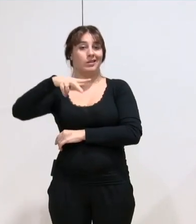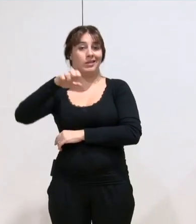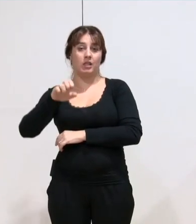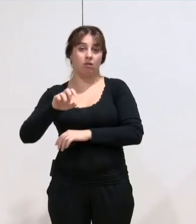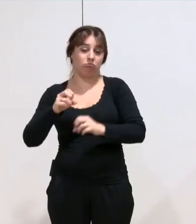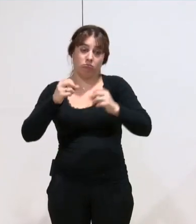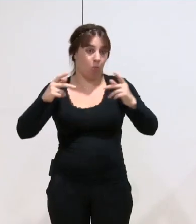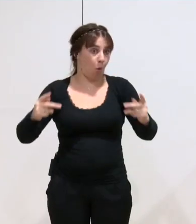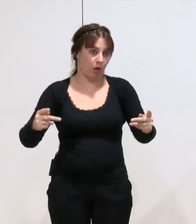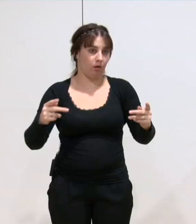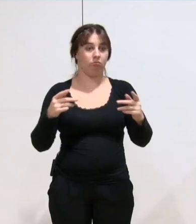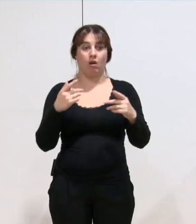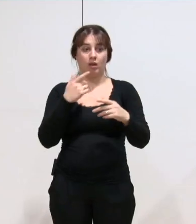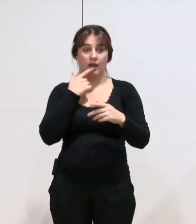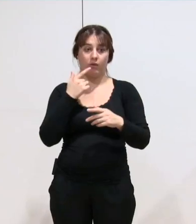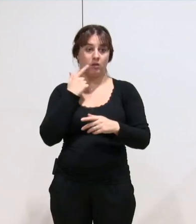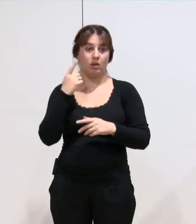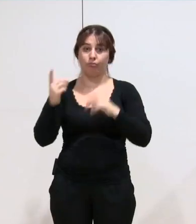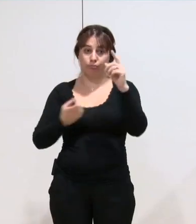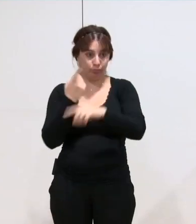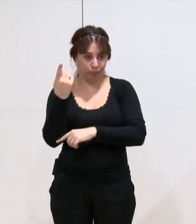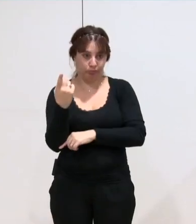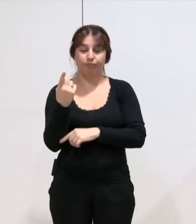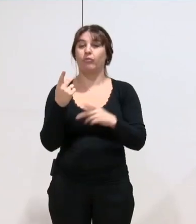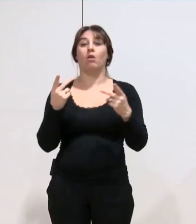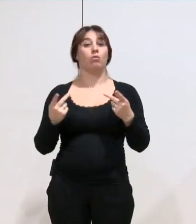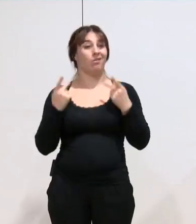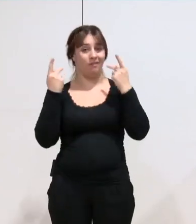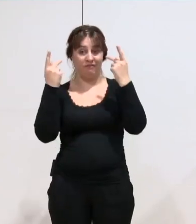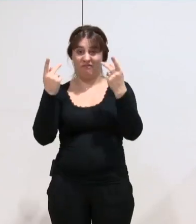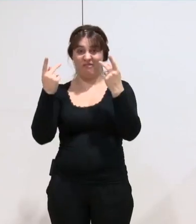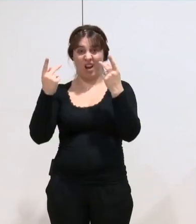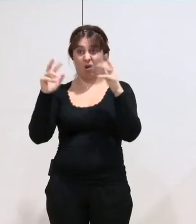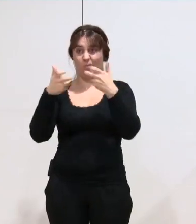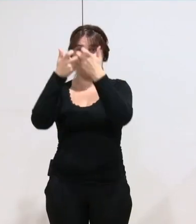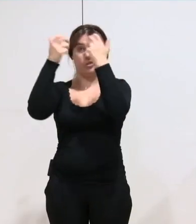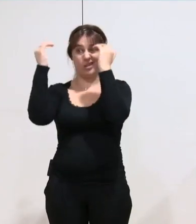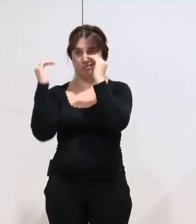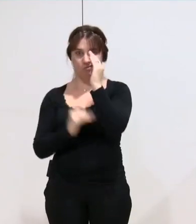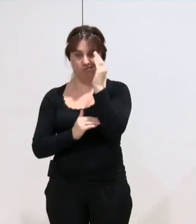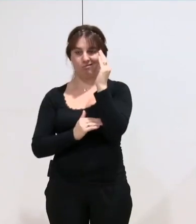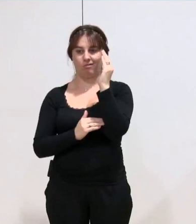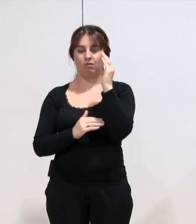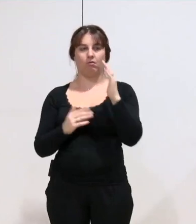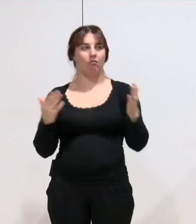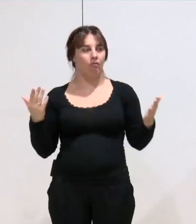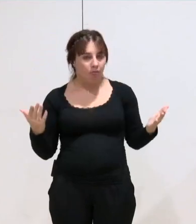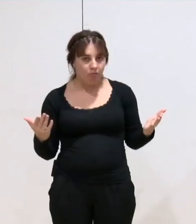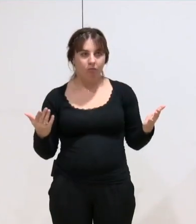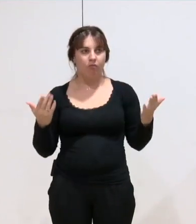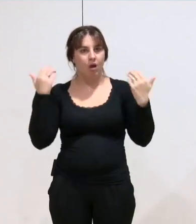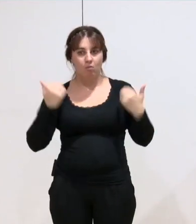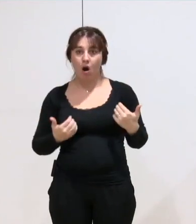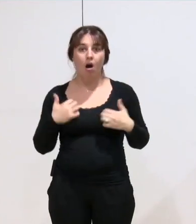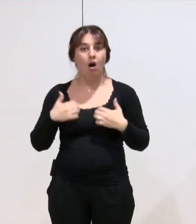avec cette idée d'une cession à un prix inférieur à la valeur. Et moi, j'attends de voir